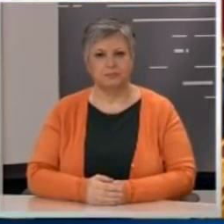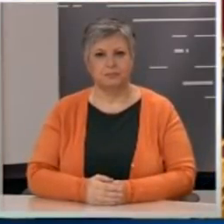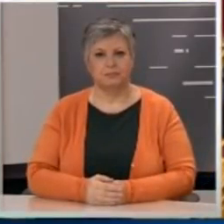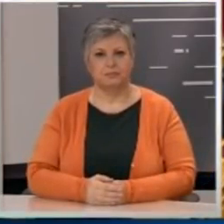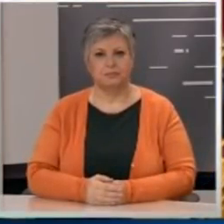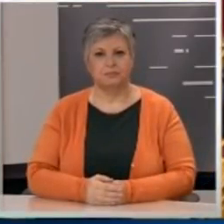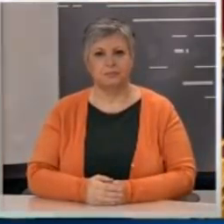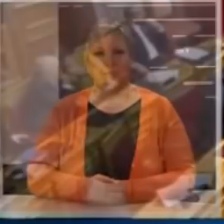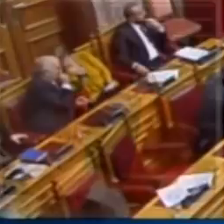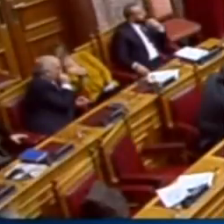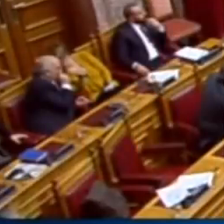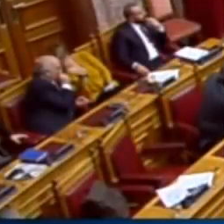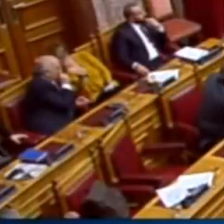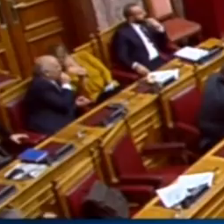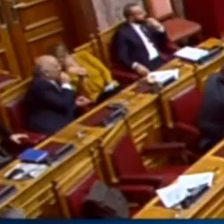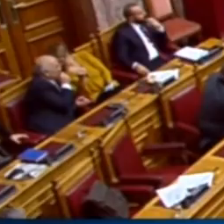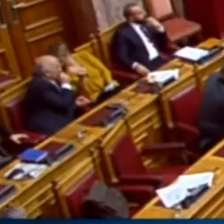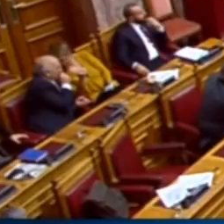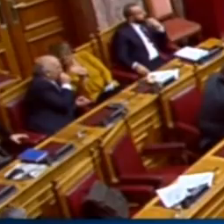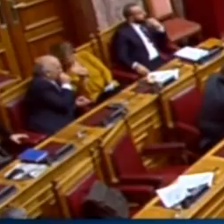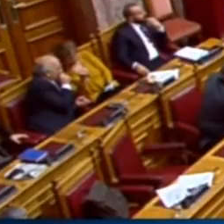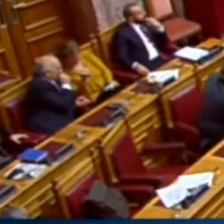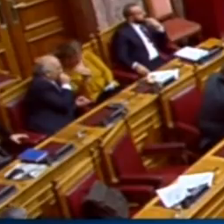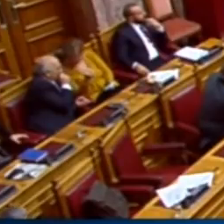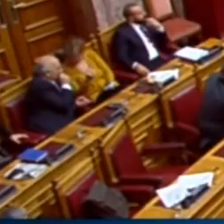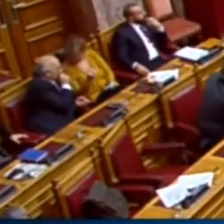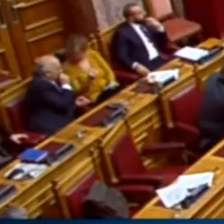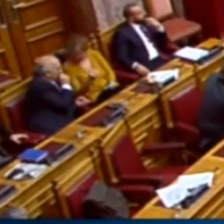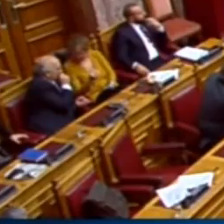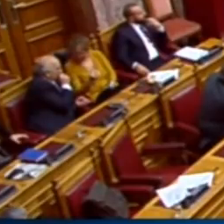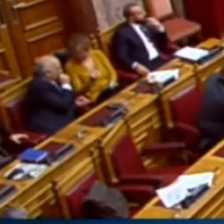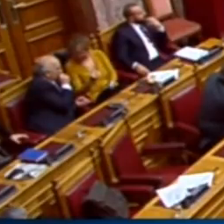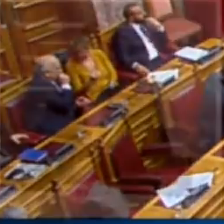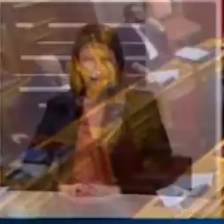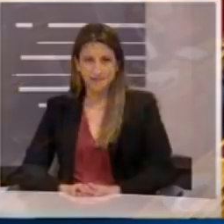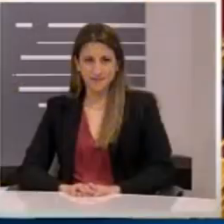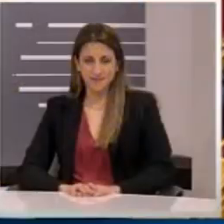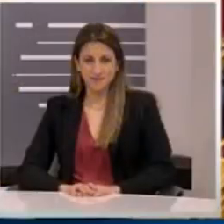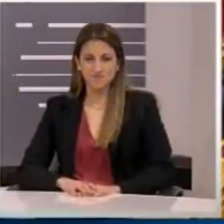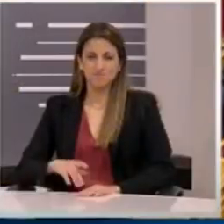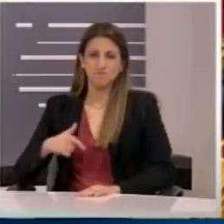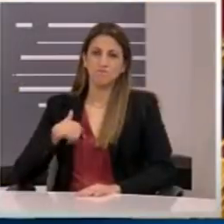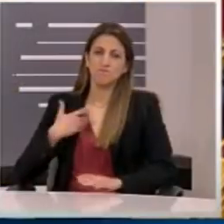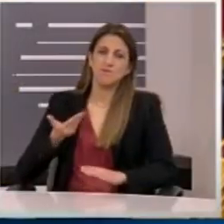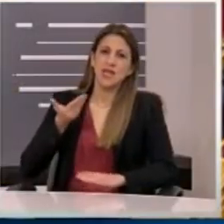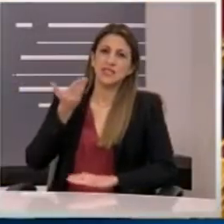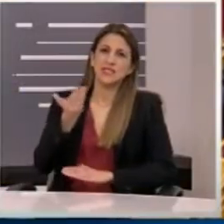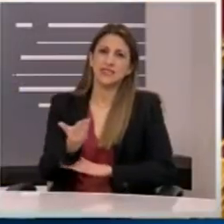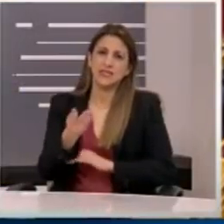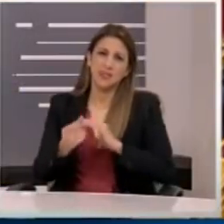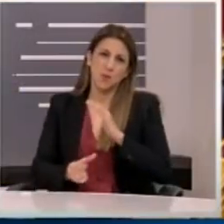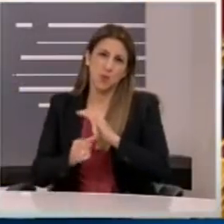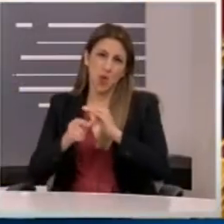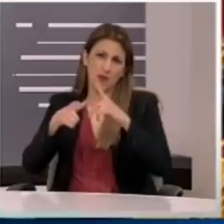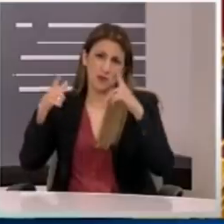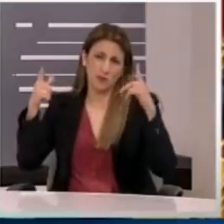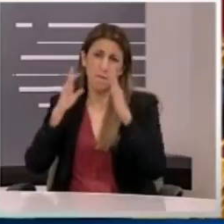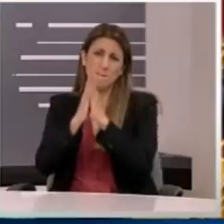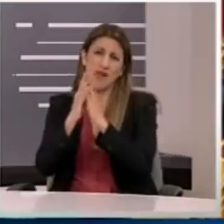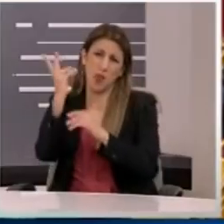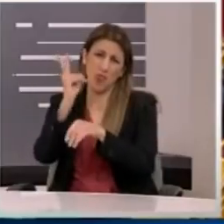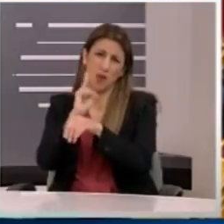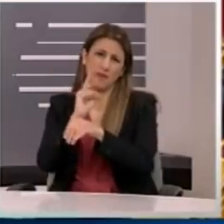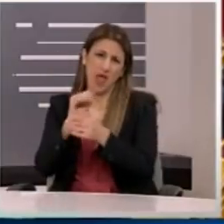Ευχαριστείτε. Θα κάνω παρέμβαση μετά. Έχω ζητήσει από τον κύριο Πρόεδρο της Δημοκρατίας. Κύριε Πρόεδρε, επιτρέψτε μου δύο λεπτά